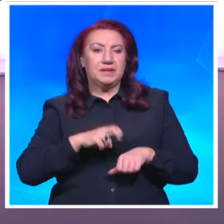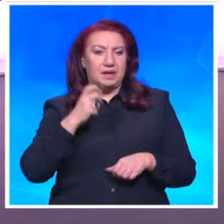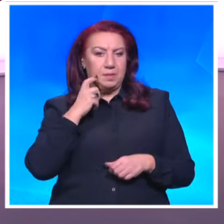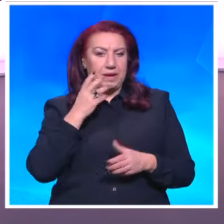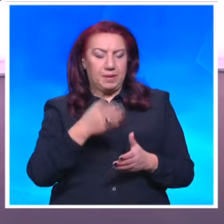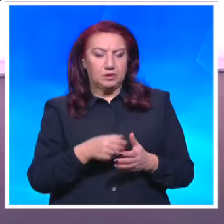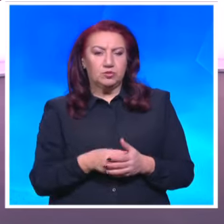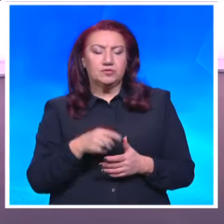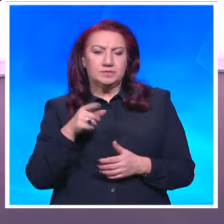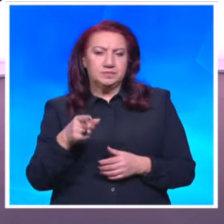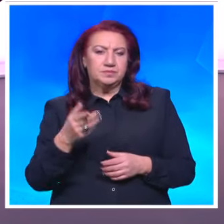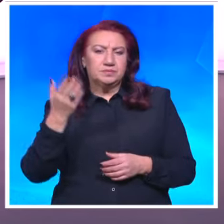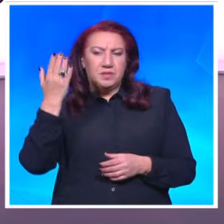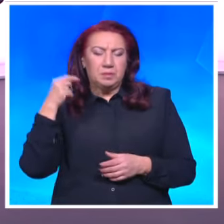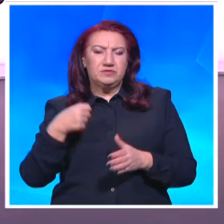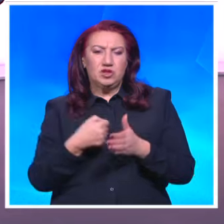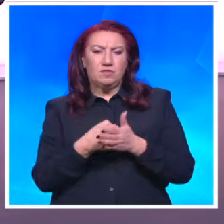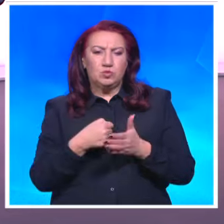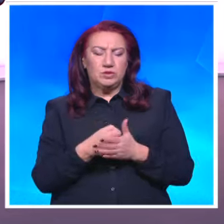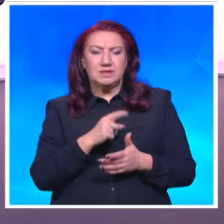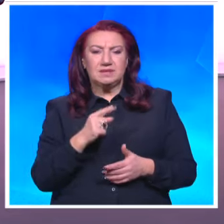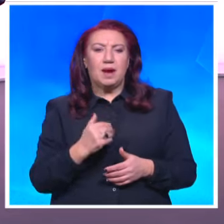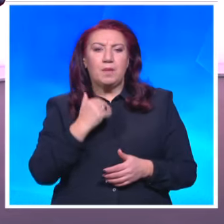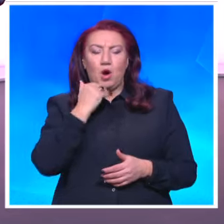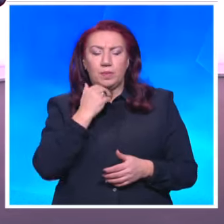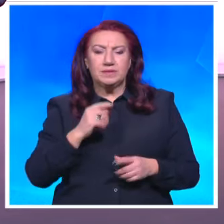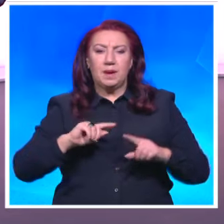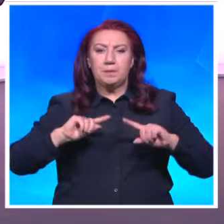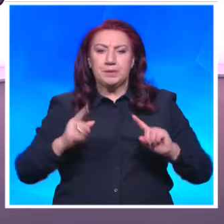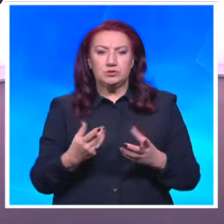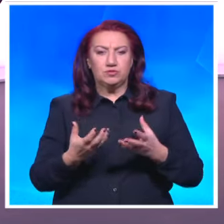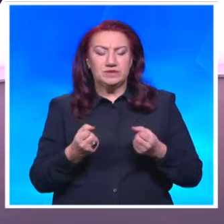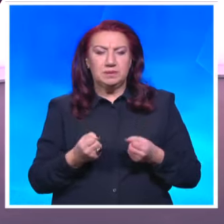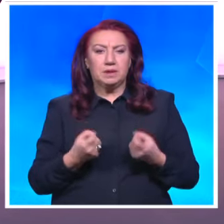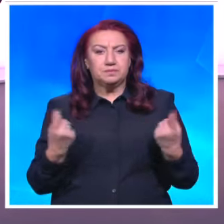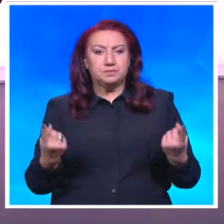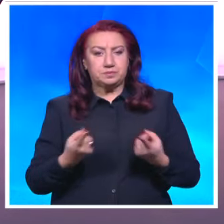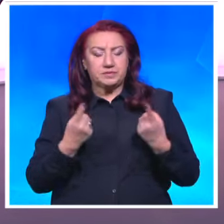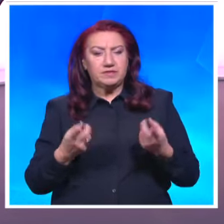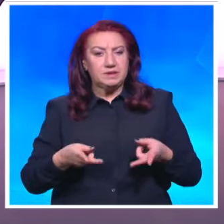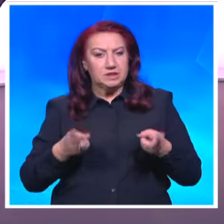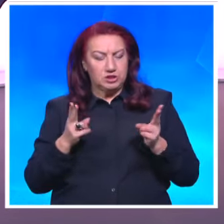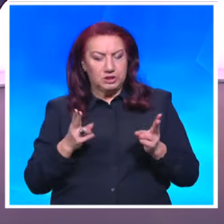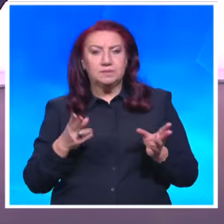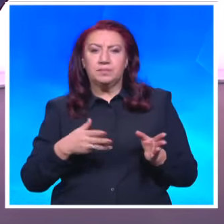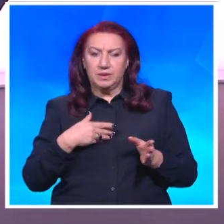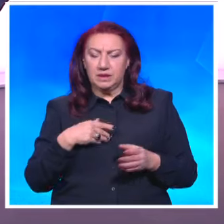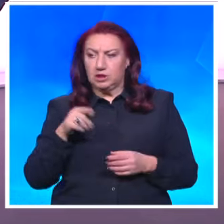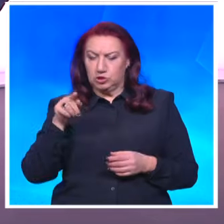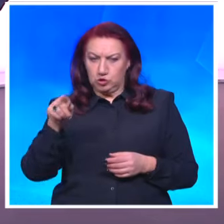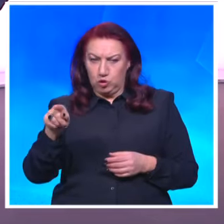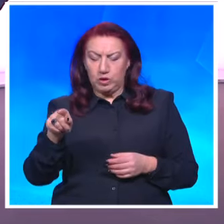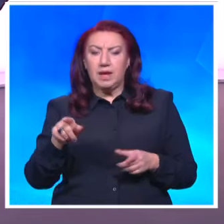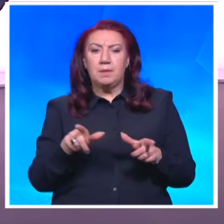Градев, бившият нападател няма опит в бързото вземане на прагматични управленски решения, но би искал той, Мартин Петров и Стилиан